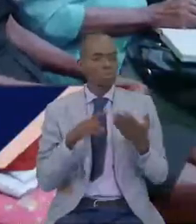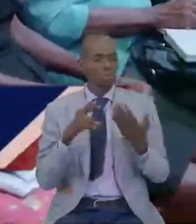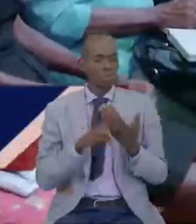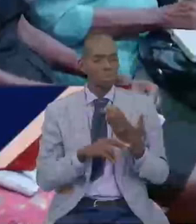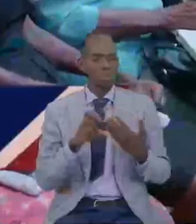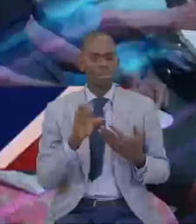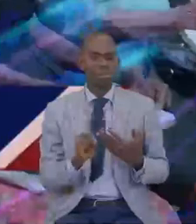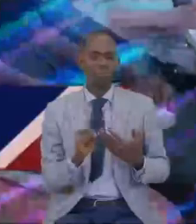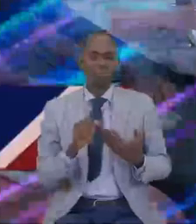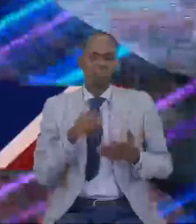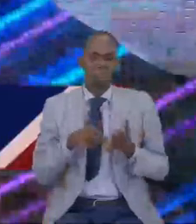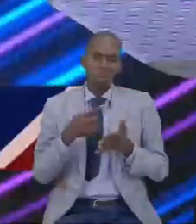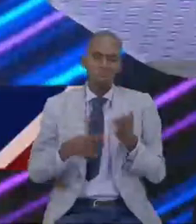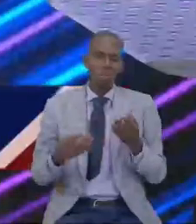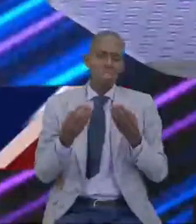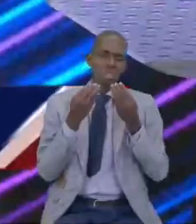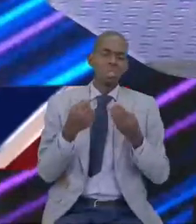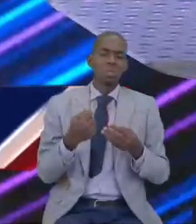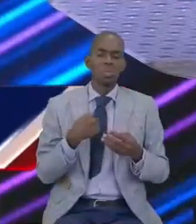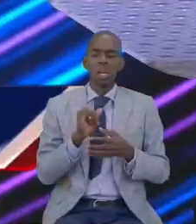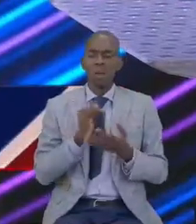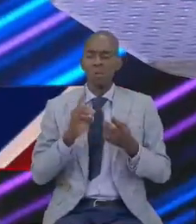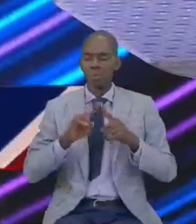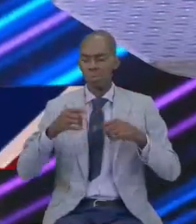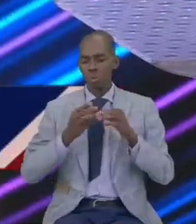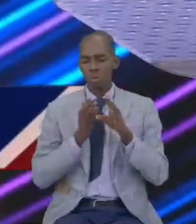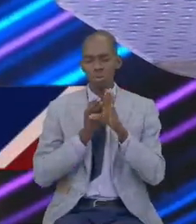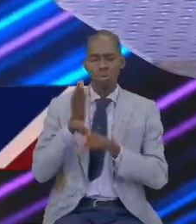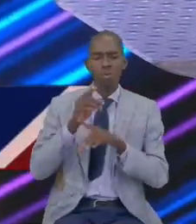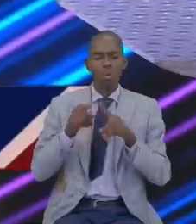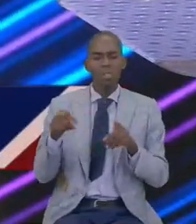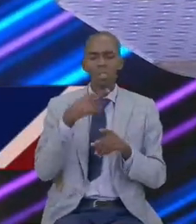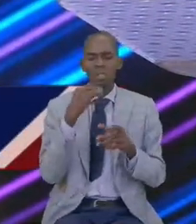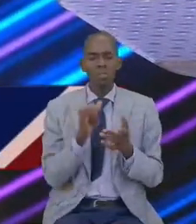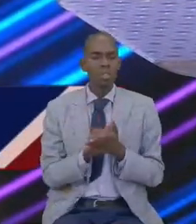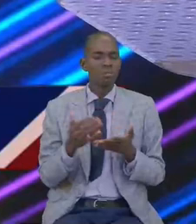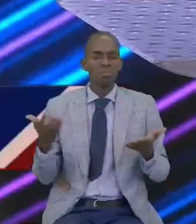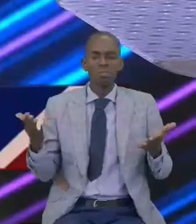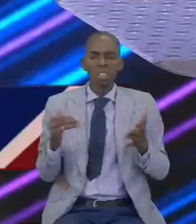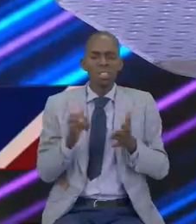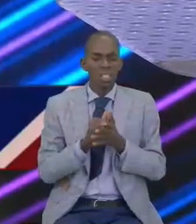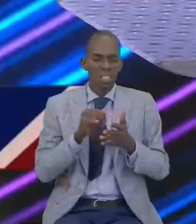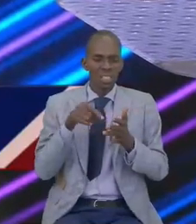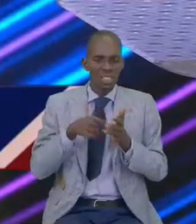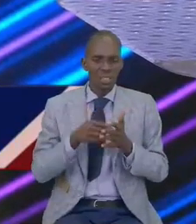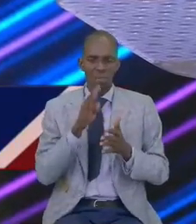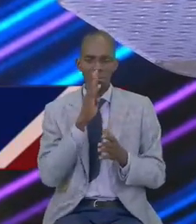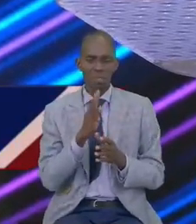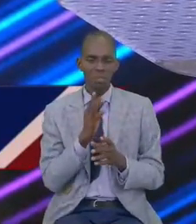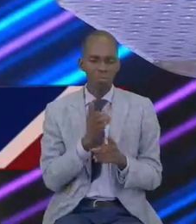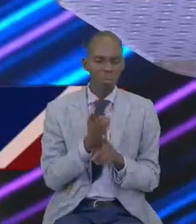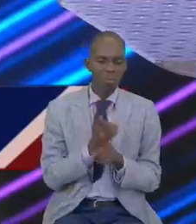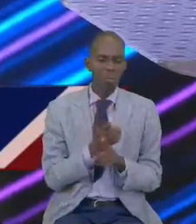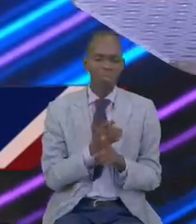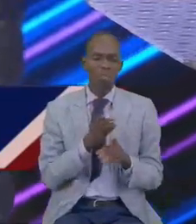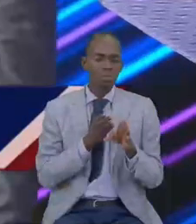je voulais aller marcher droit, être transparent. Mais ils ont dit que la transparence ne marche pas ici. Alors,